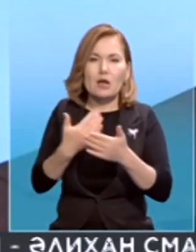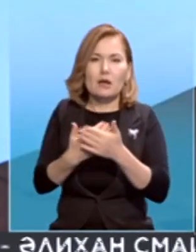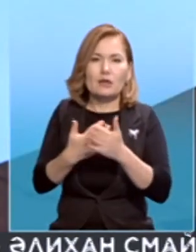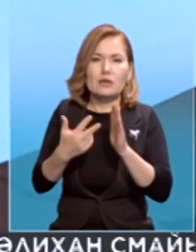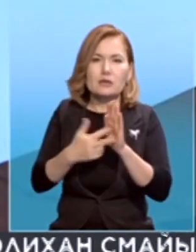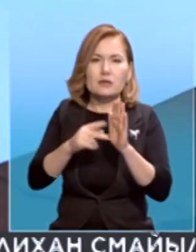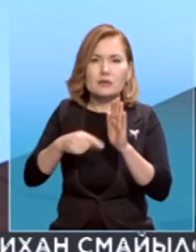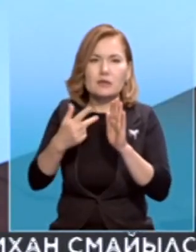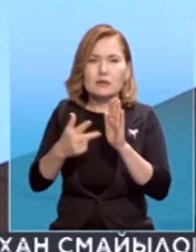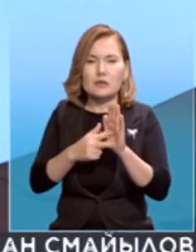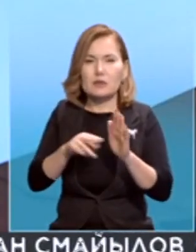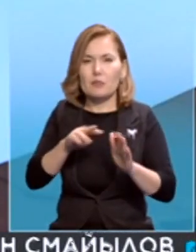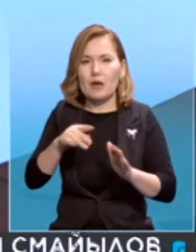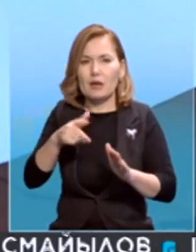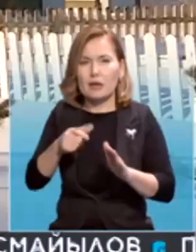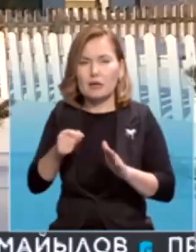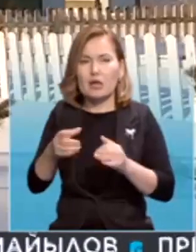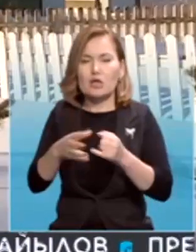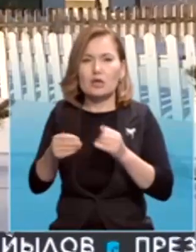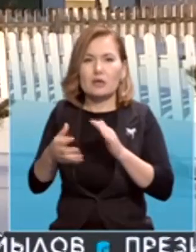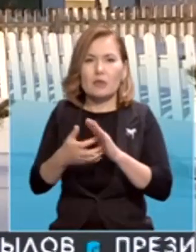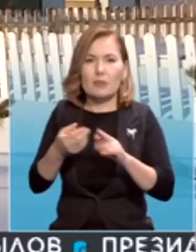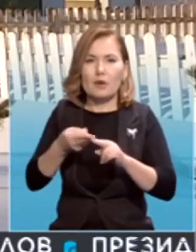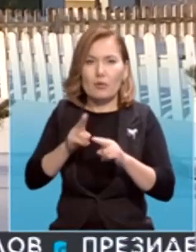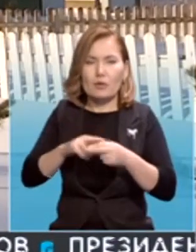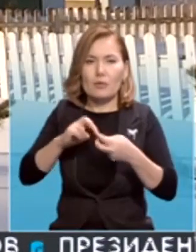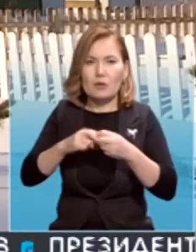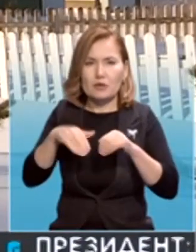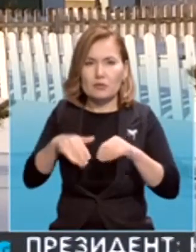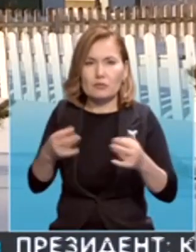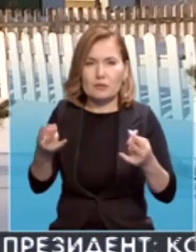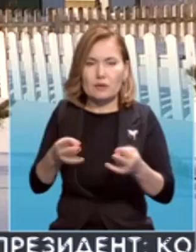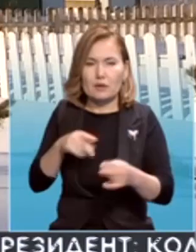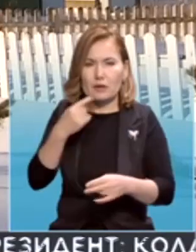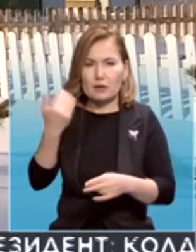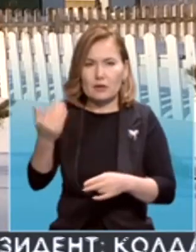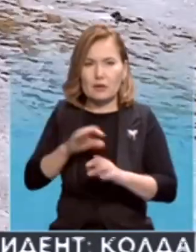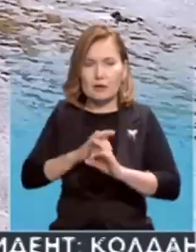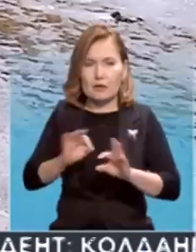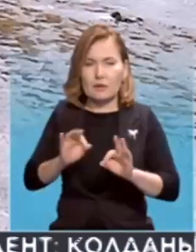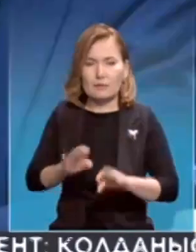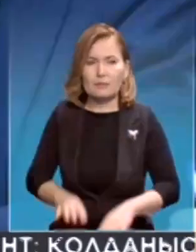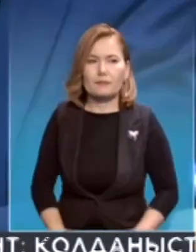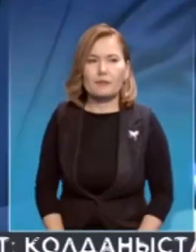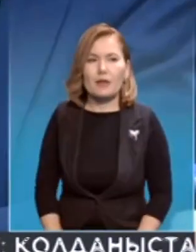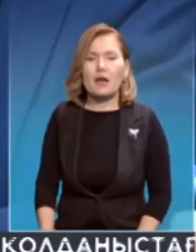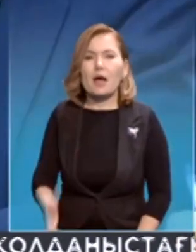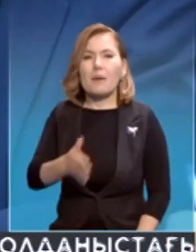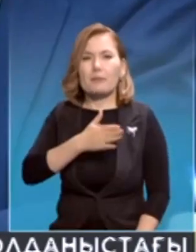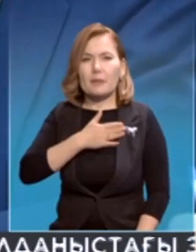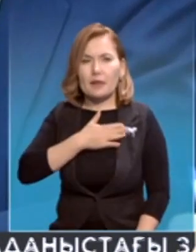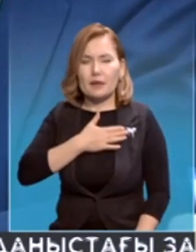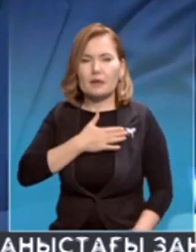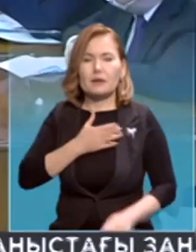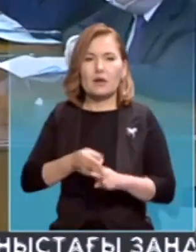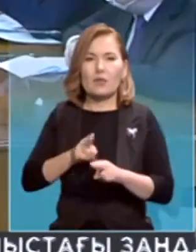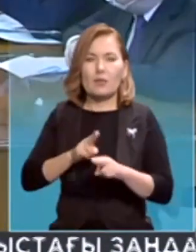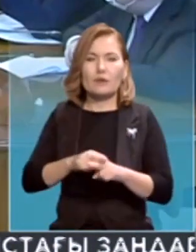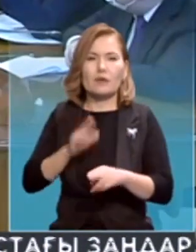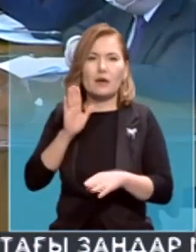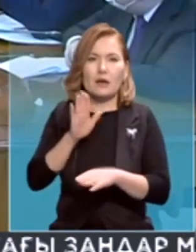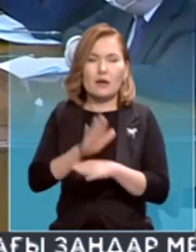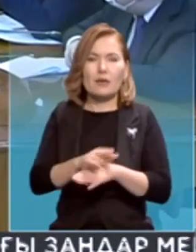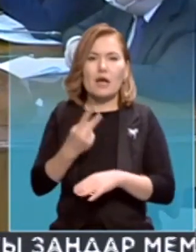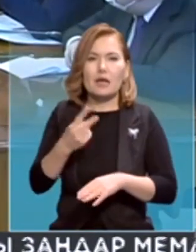8,8 миллион гектар жер тапшы. Бұл мәселені де ширатуды тапсырды. Менің тапсырмаммен 5,2